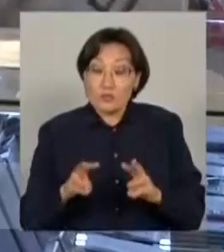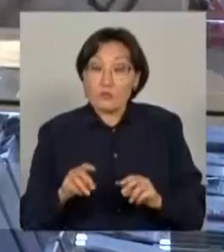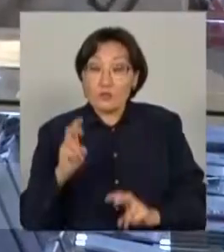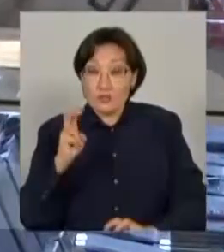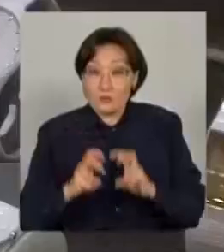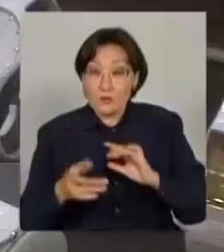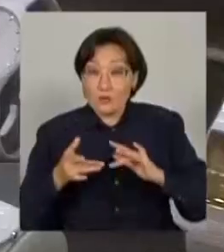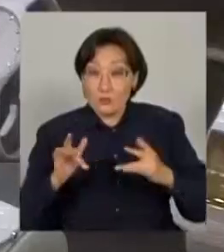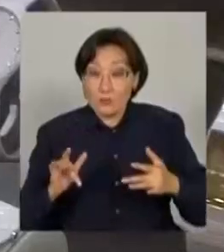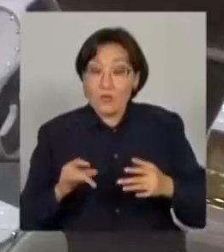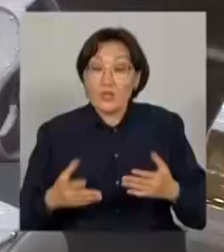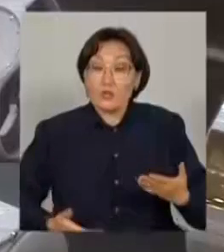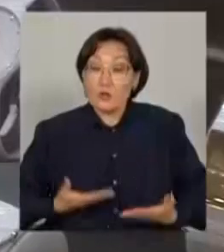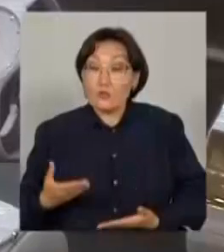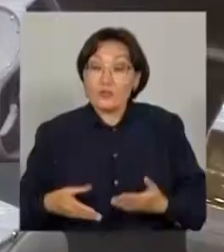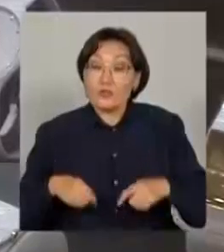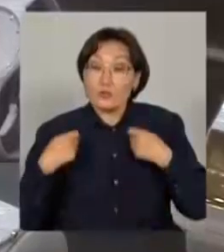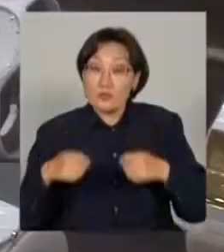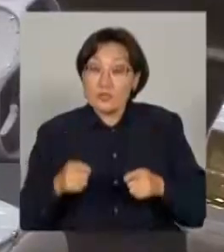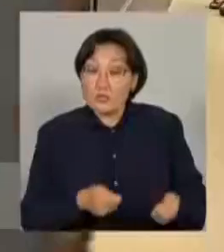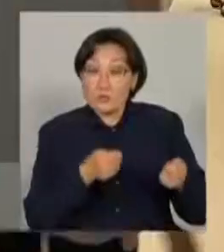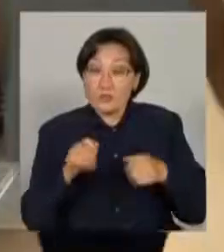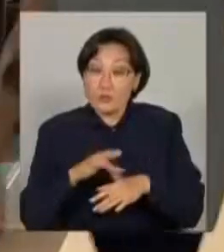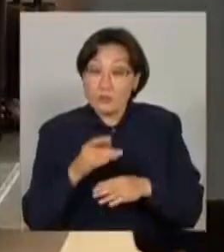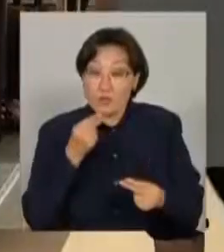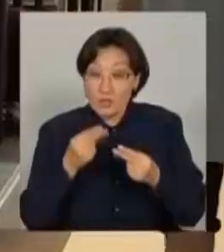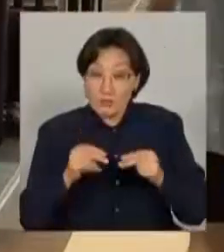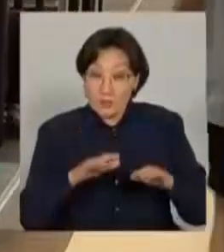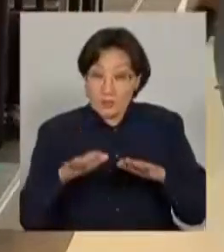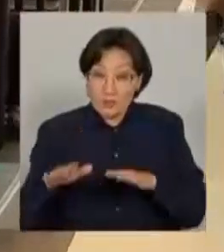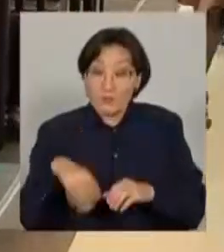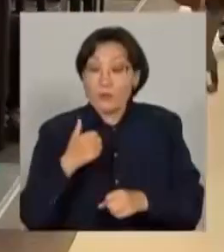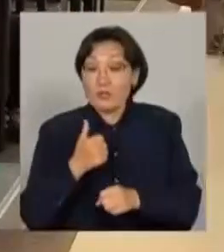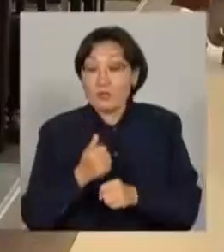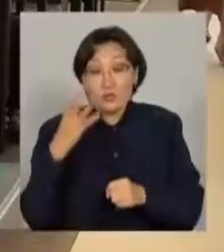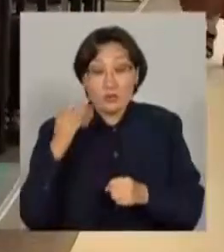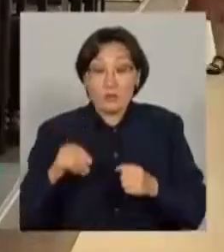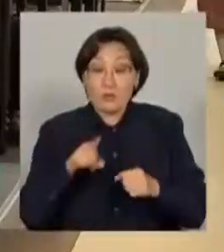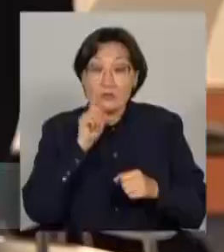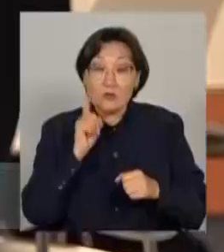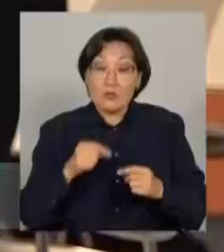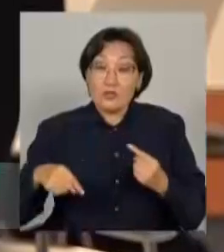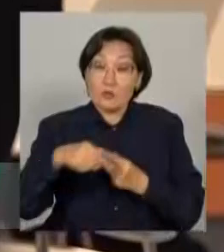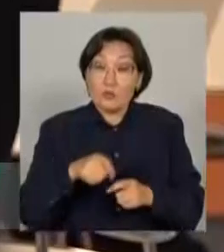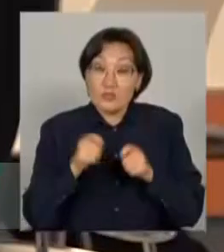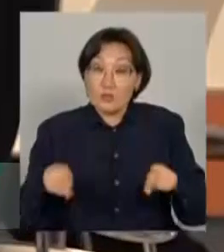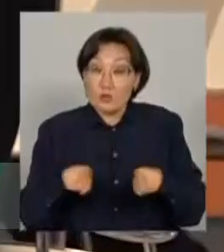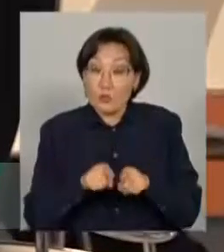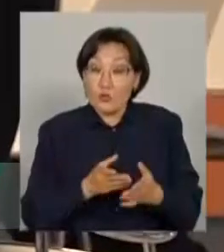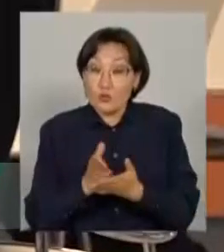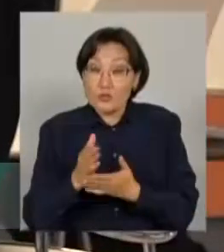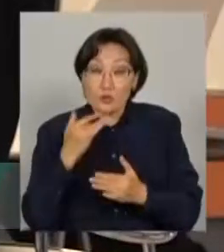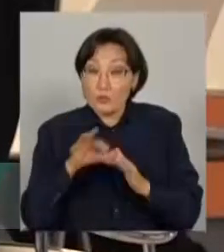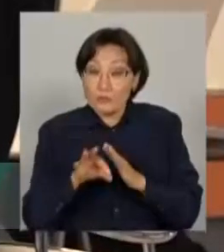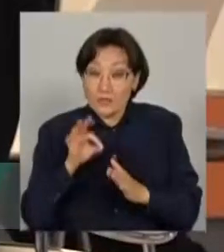өндіріс онлайн немесе қолма-қол сауда, жеткізу қызметі мен тамақтану орындары. Негізінен алматылық жастар бизнес ашуда осы салаларды